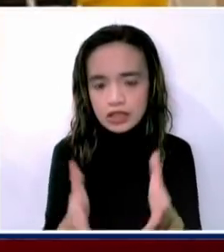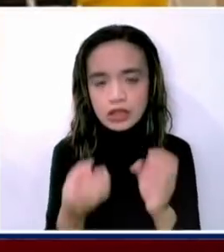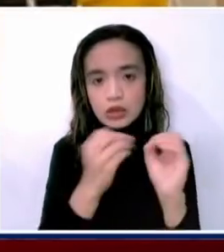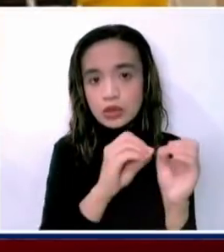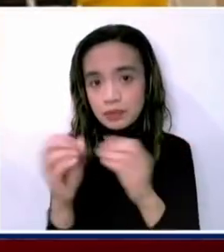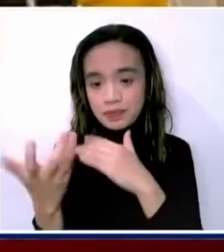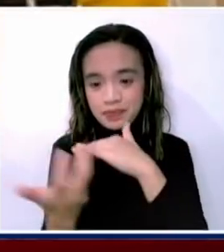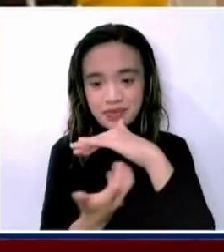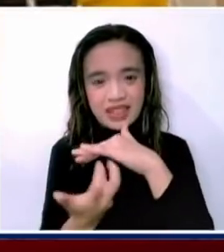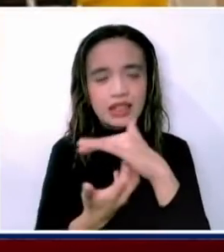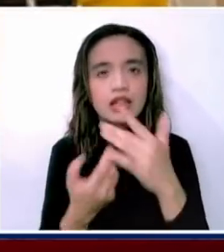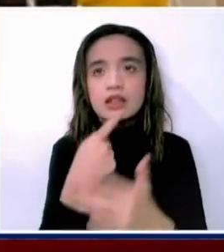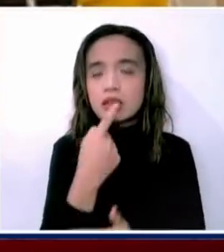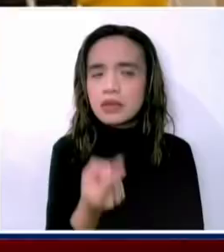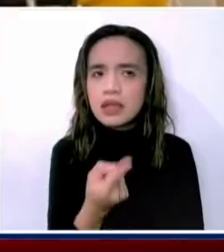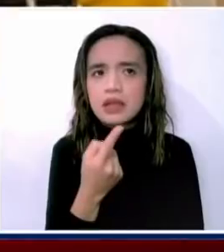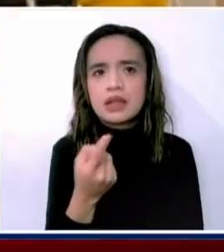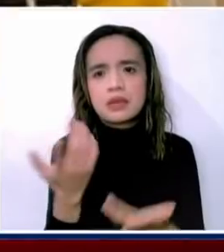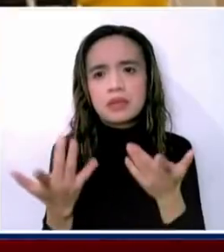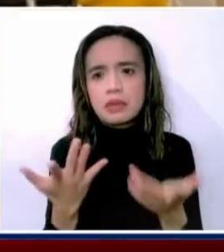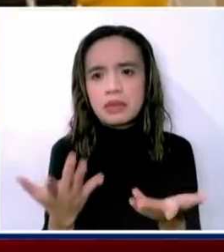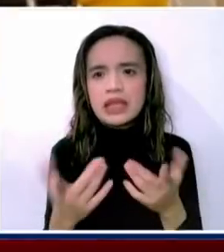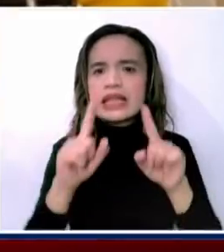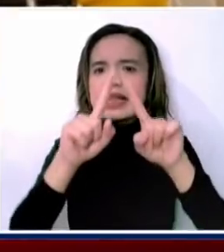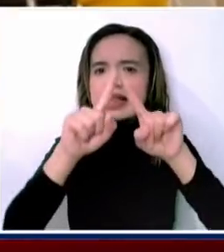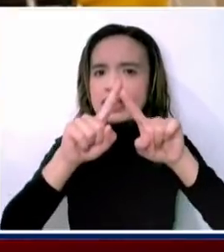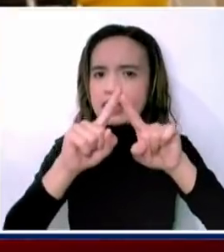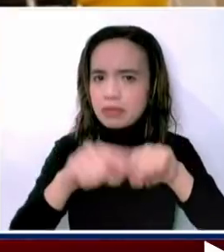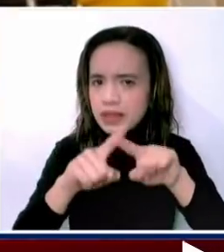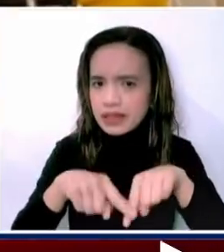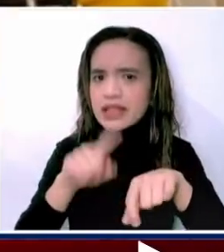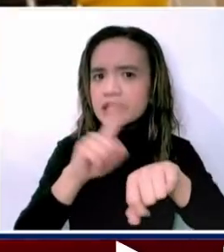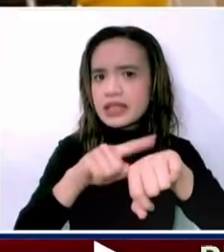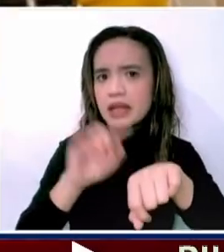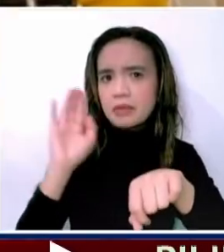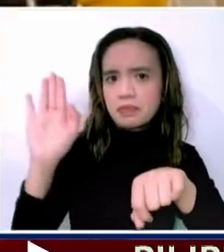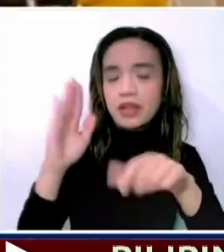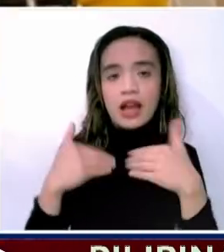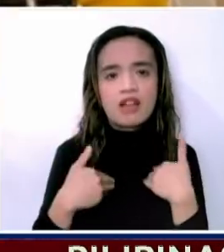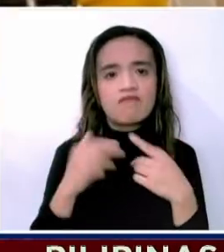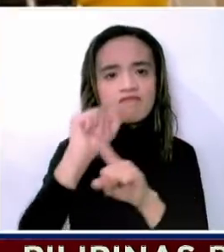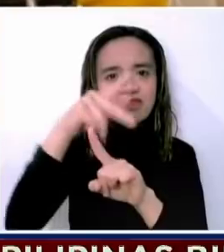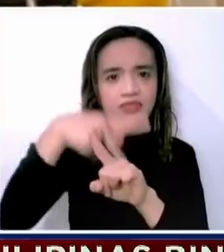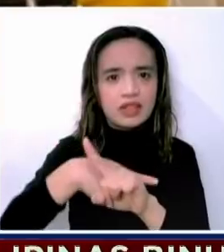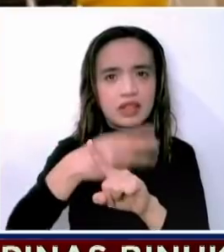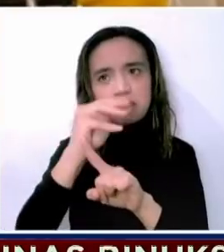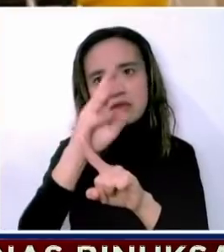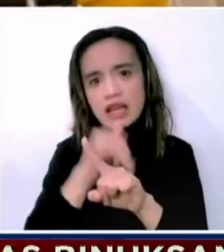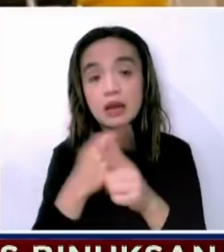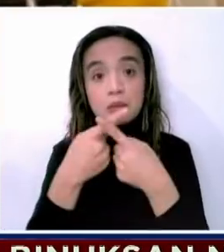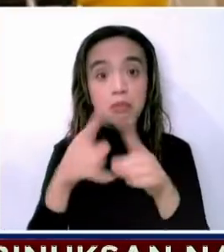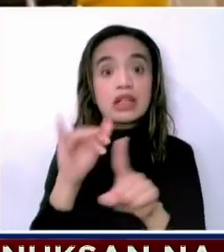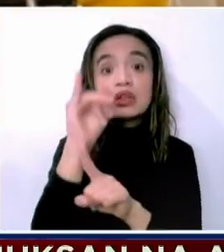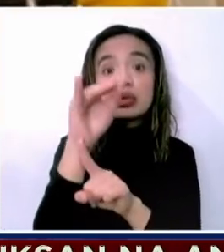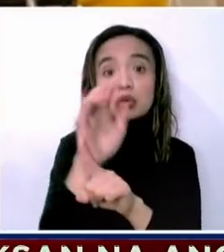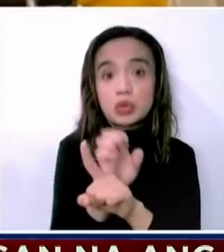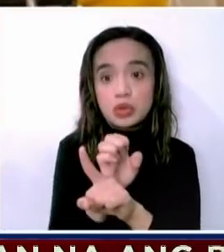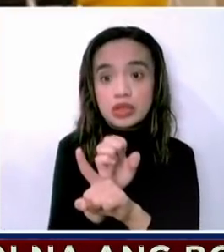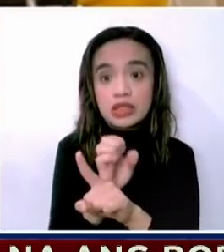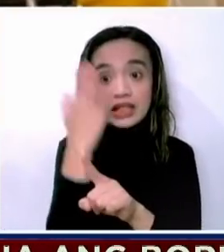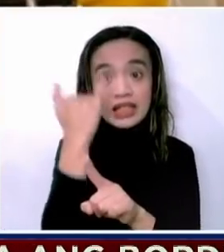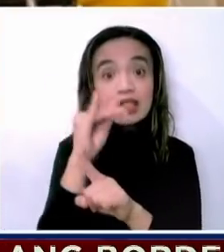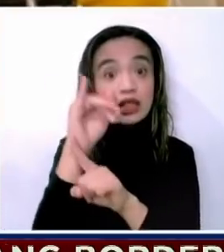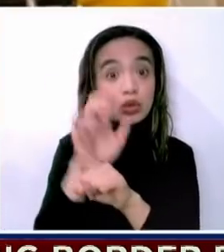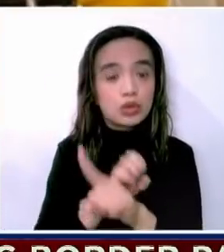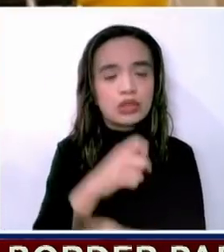usually baka daw dumating yan. Depende sa season nila eh. May April pero malamang June kasi yan ang summer break